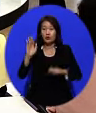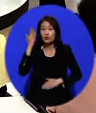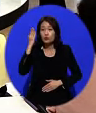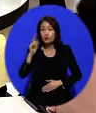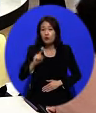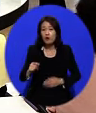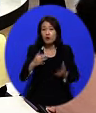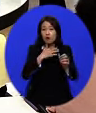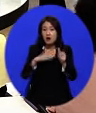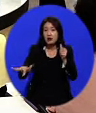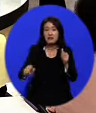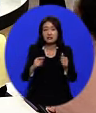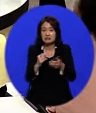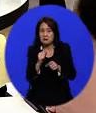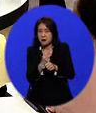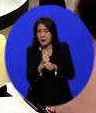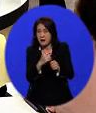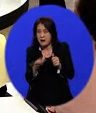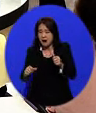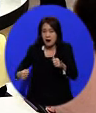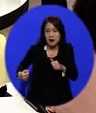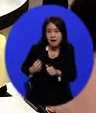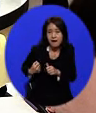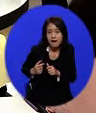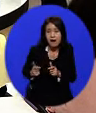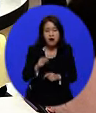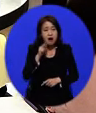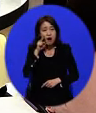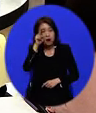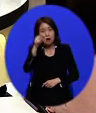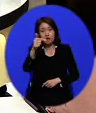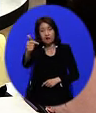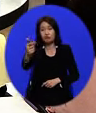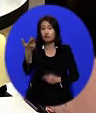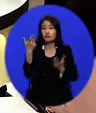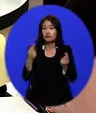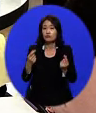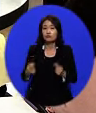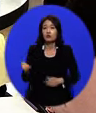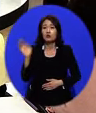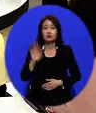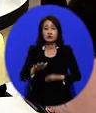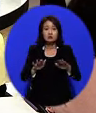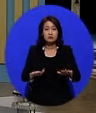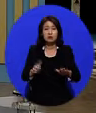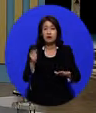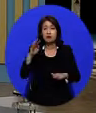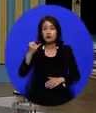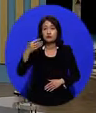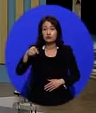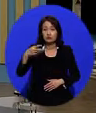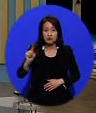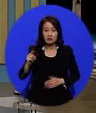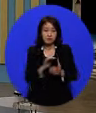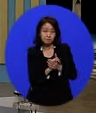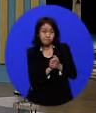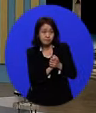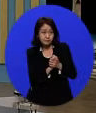우리가 왕따, 은따, 폭력, 학교 폭력 굉장히 심각하죠? 그렇죠? 그런데 자, 하브르타 짝이 돼서